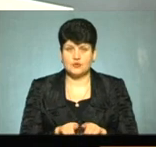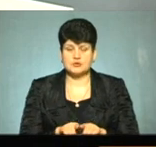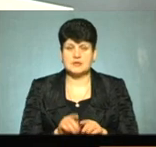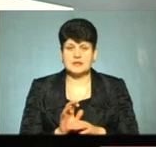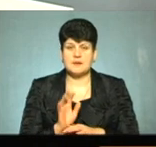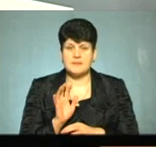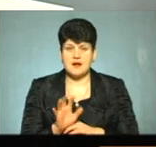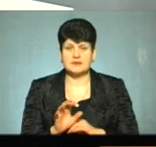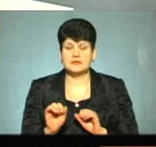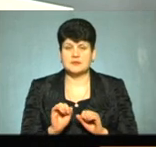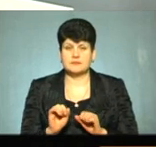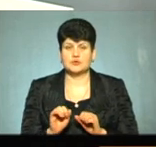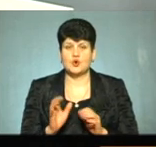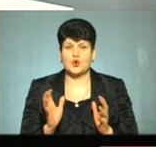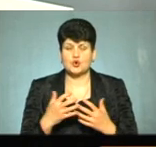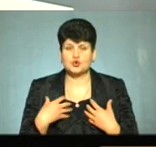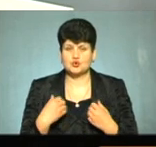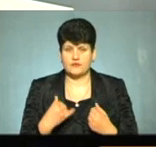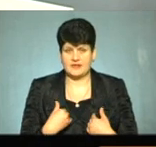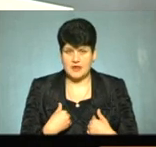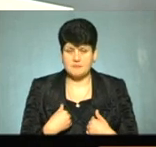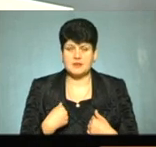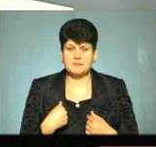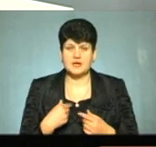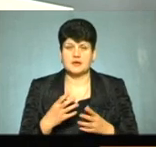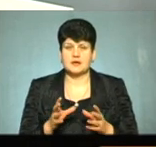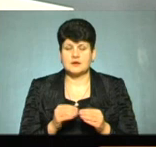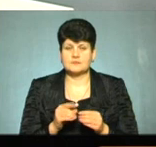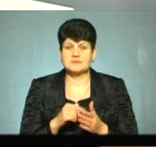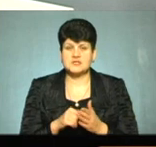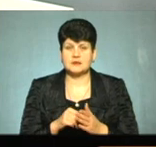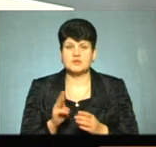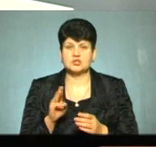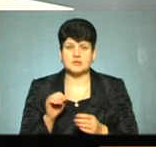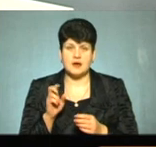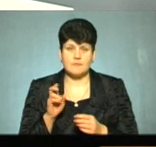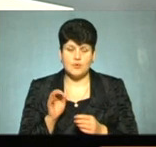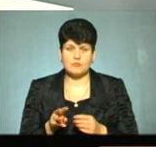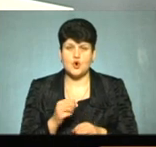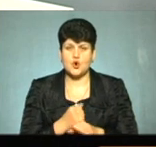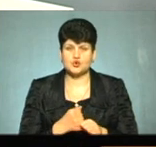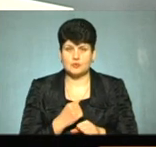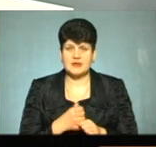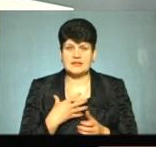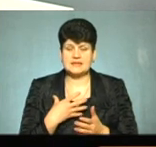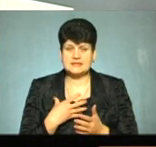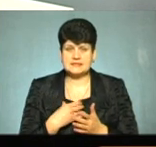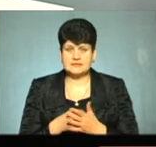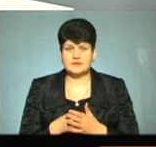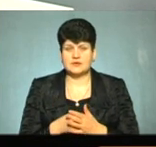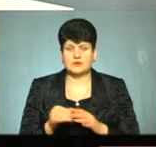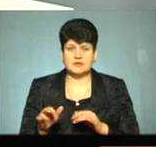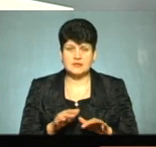також перенаправлений з Департаменту охорони здоров'я до нас. І ми своїм штабом, міським штабом, також розробляли свій